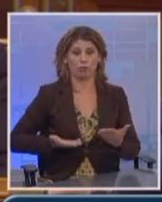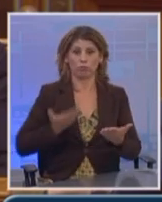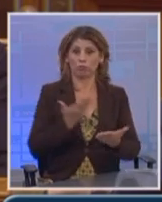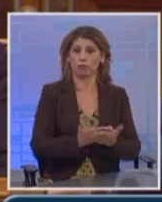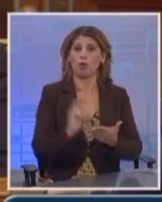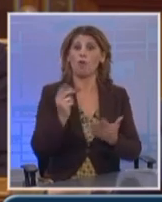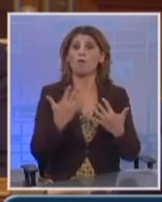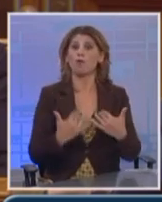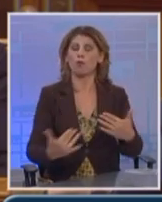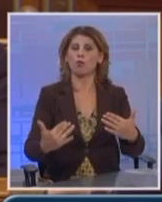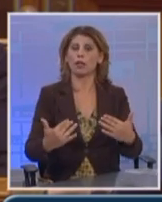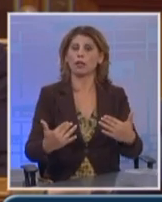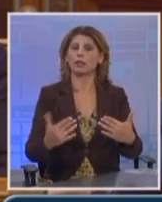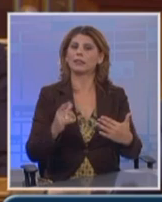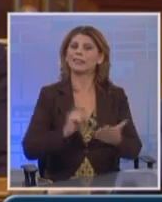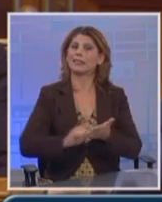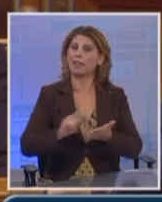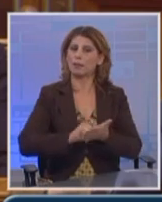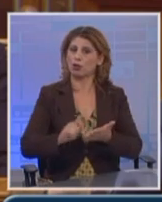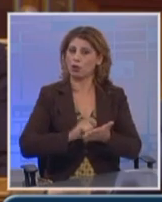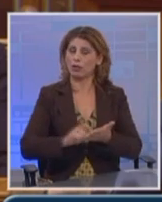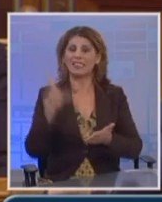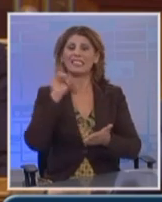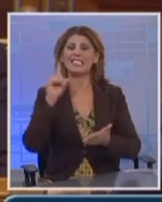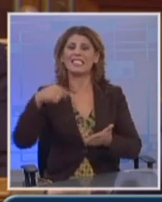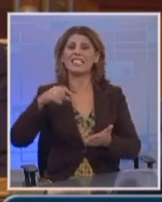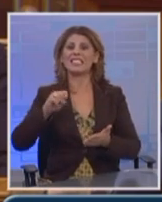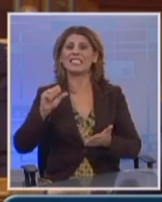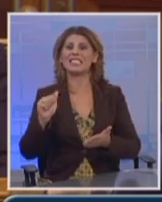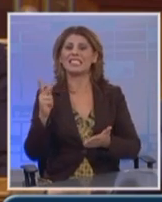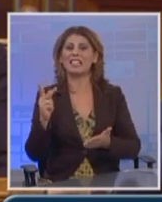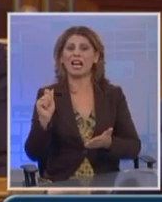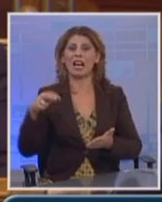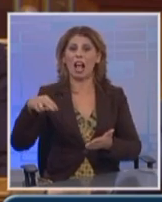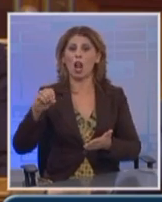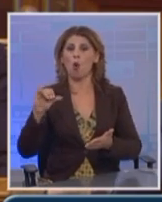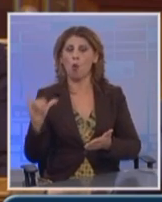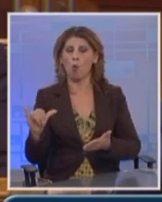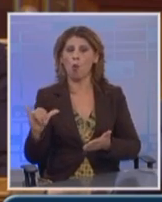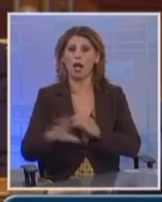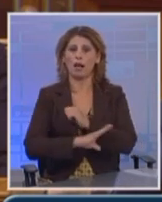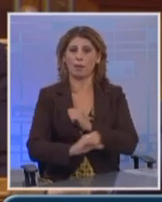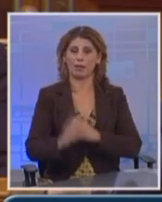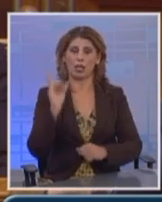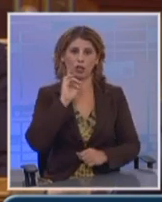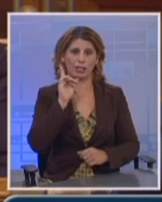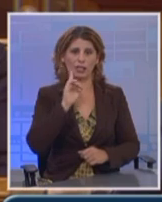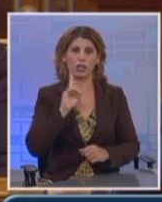την αντίστοιχη επιστολή της κυρίας Τσακάλου, της γραμματέως του κυρίου